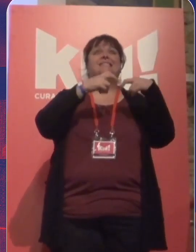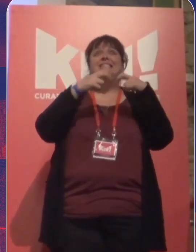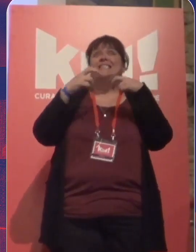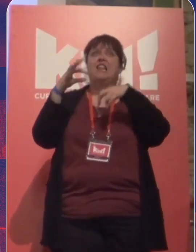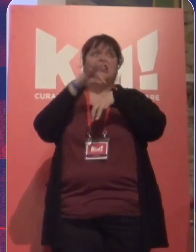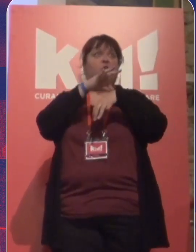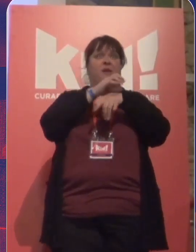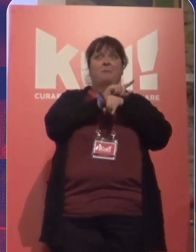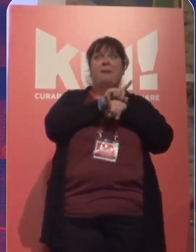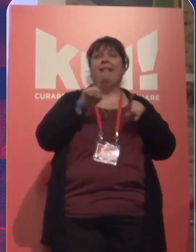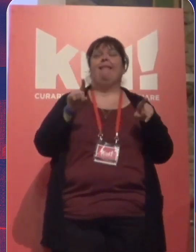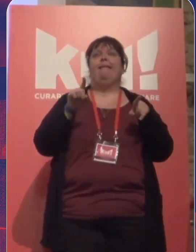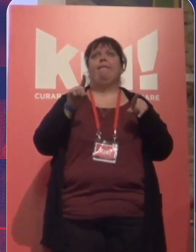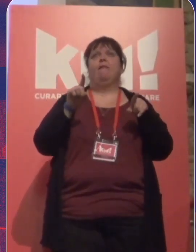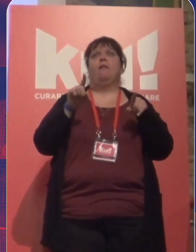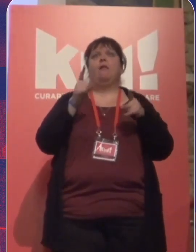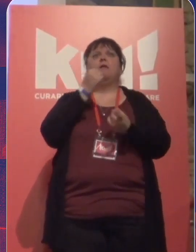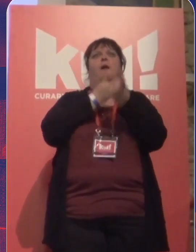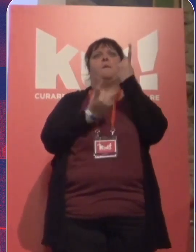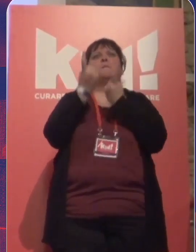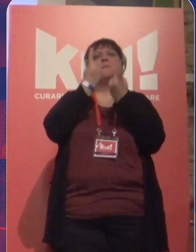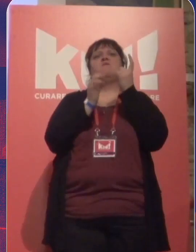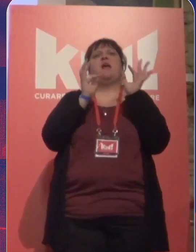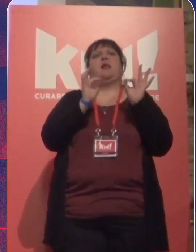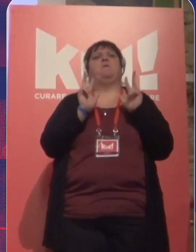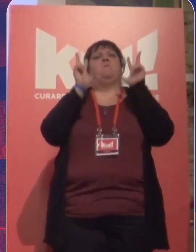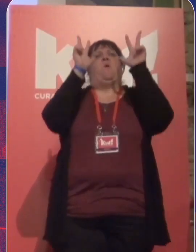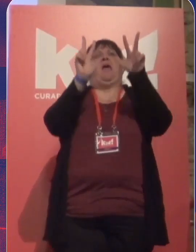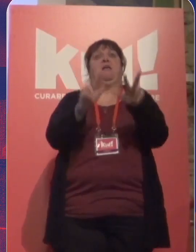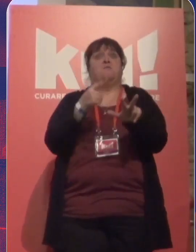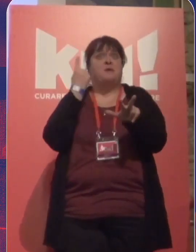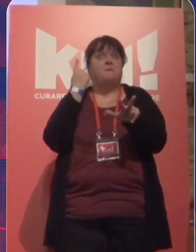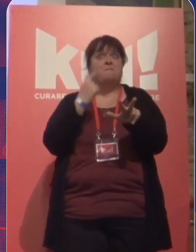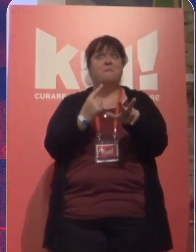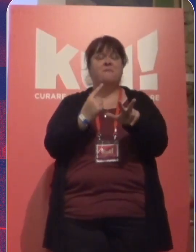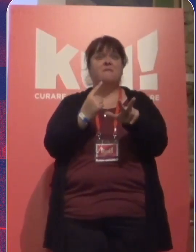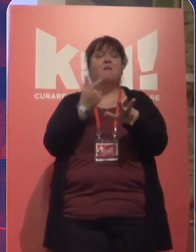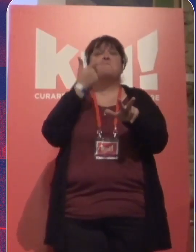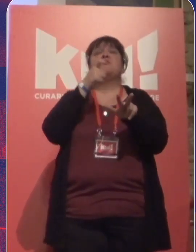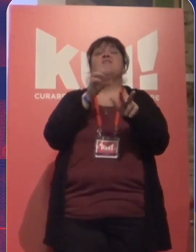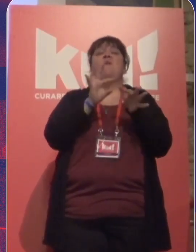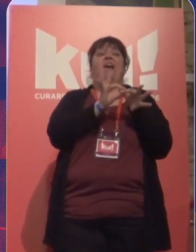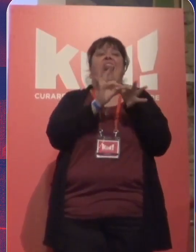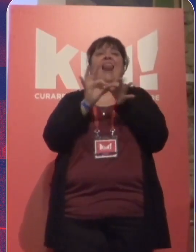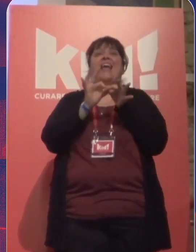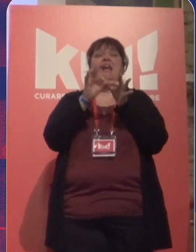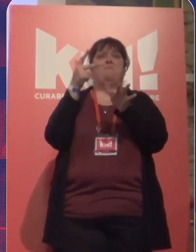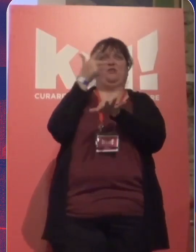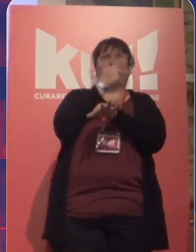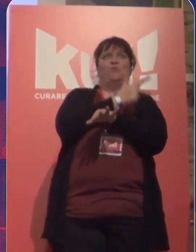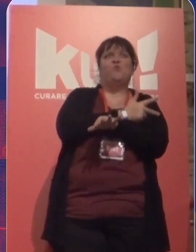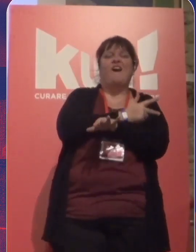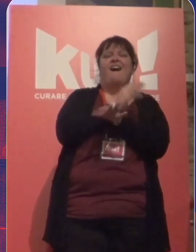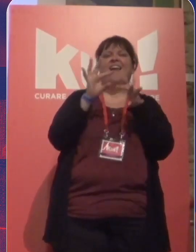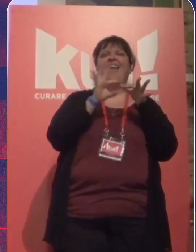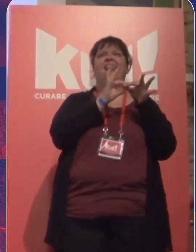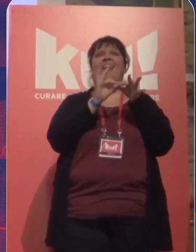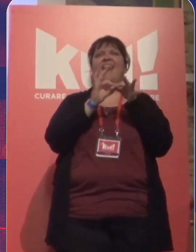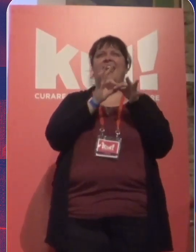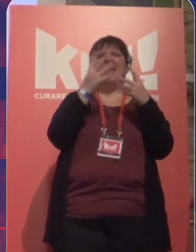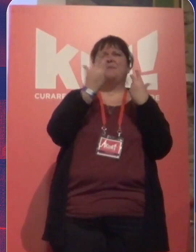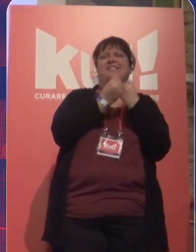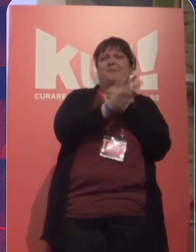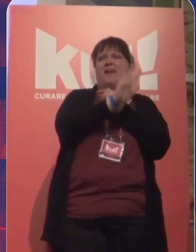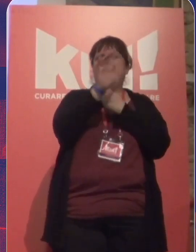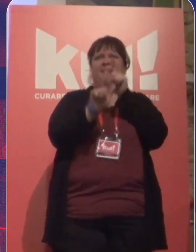fatto che appunto il legame sociale il legame con l'altro si è disfatto e